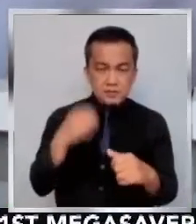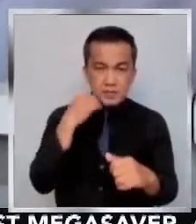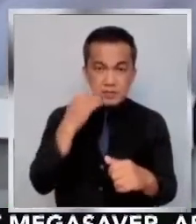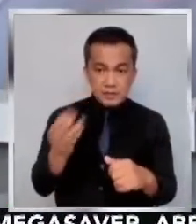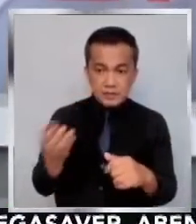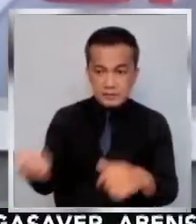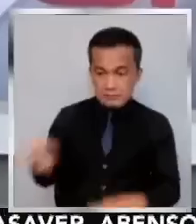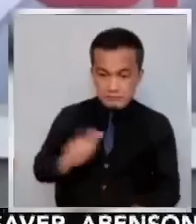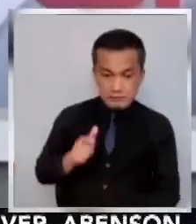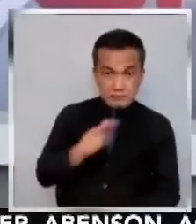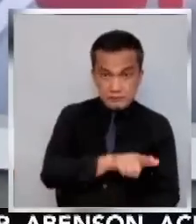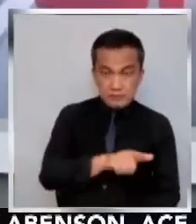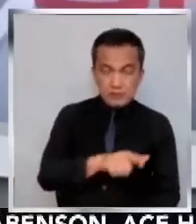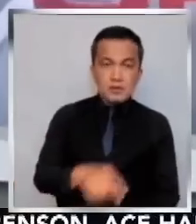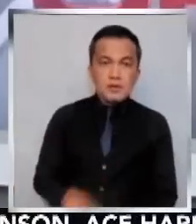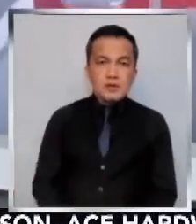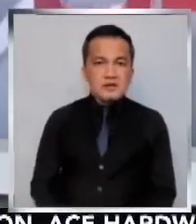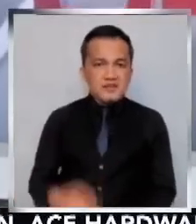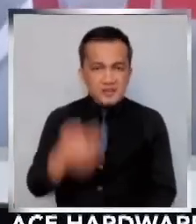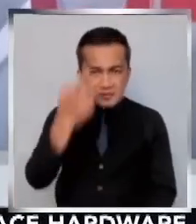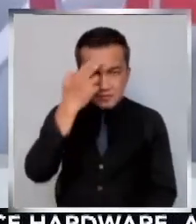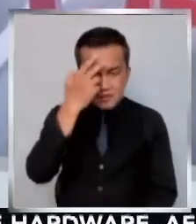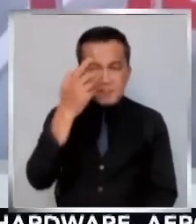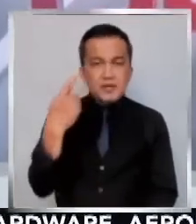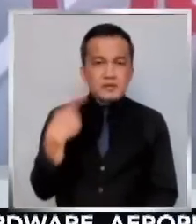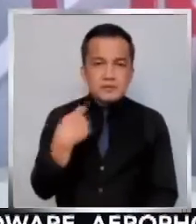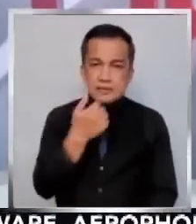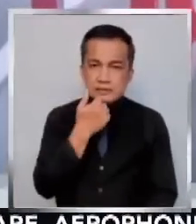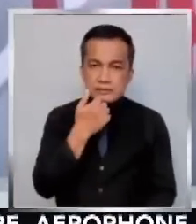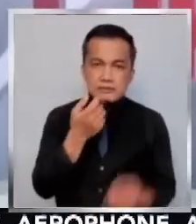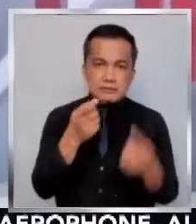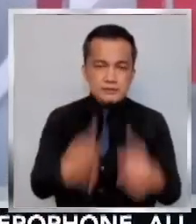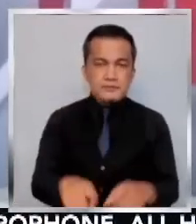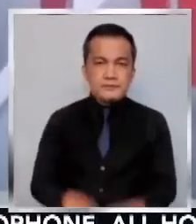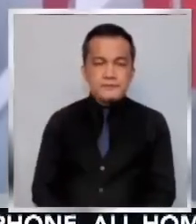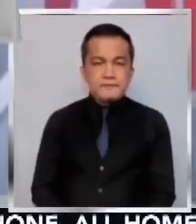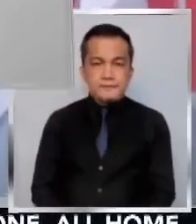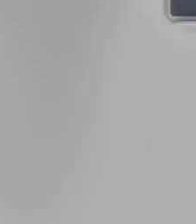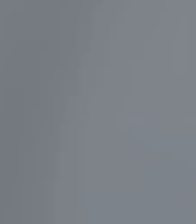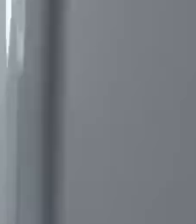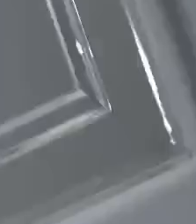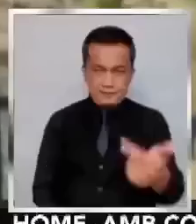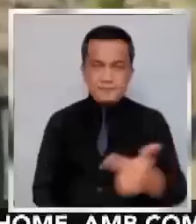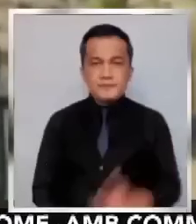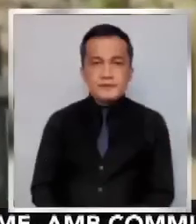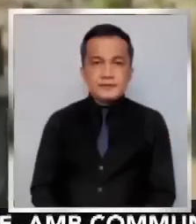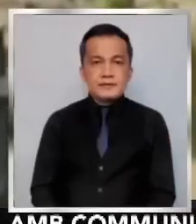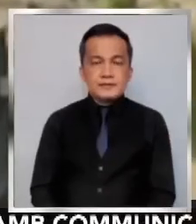nila, may nangyaring foul play. Nakatutok si Mariz Umali.